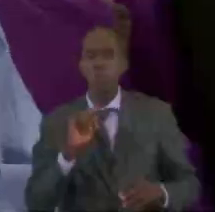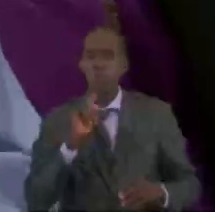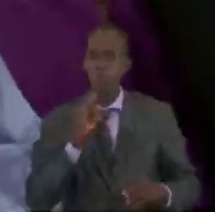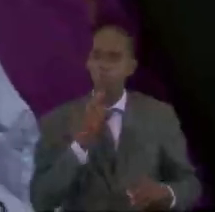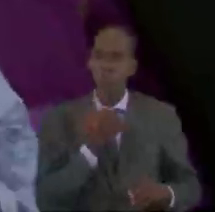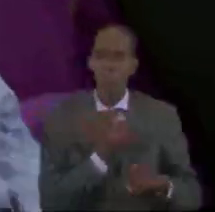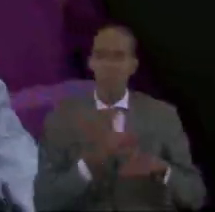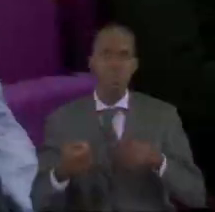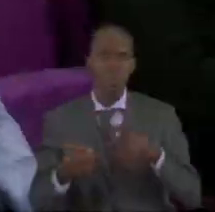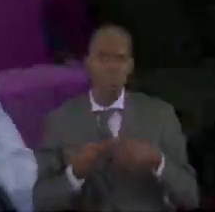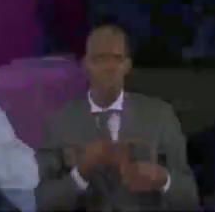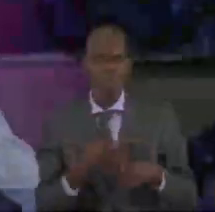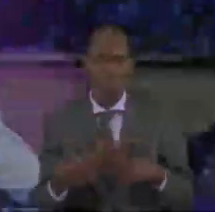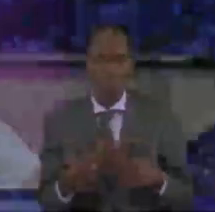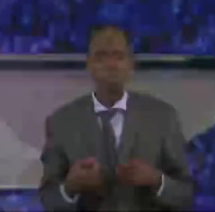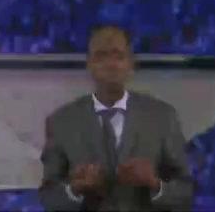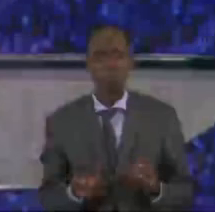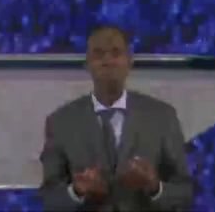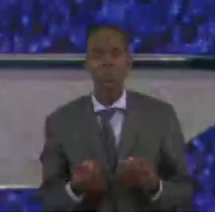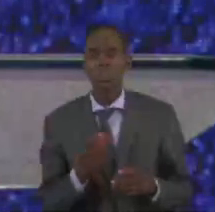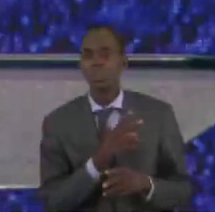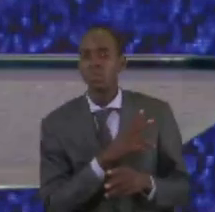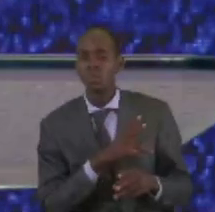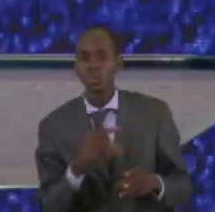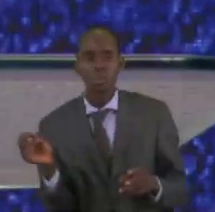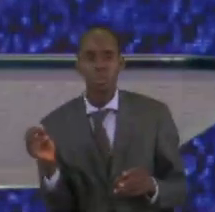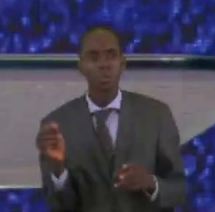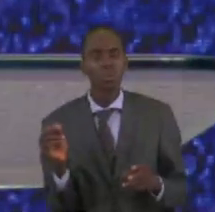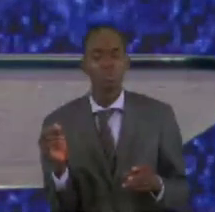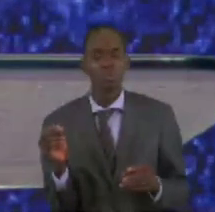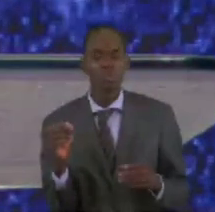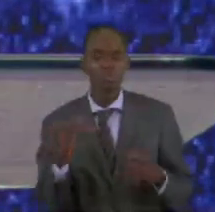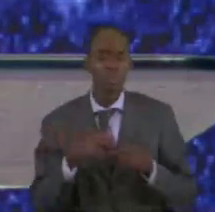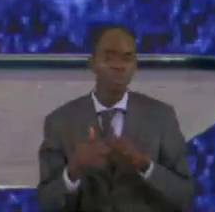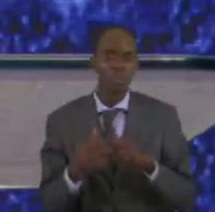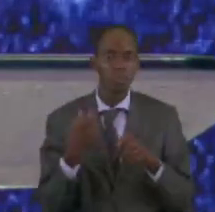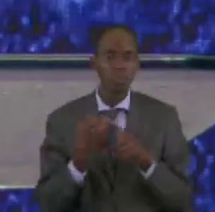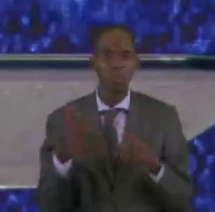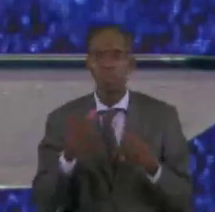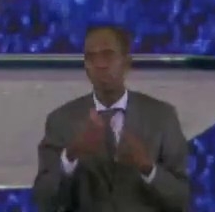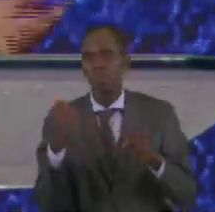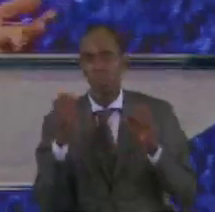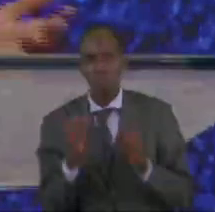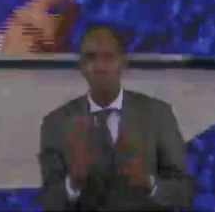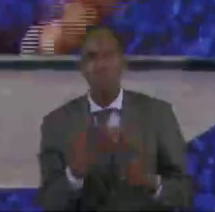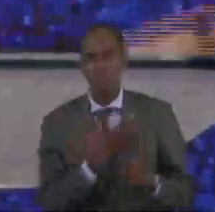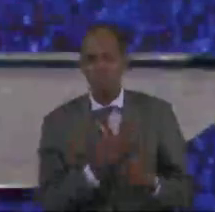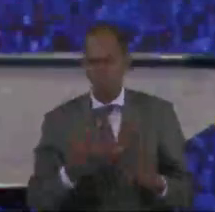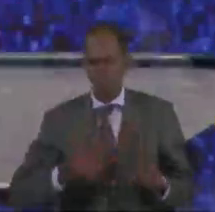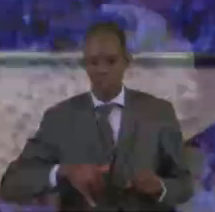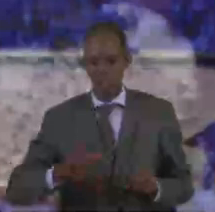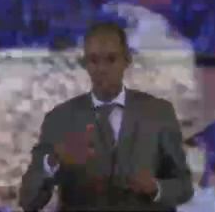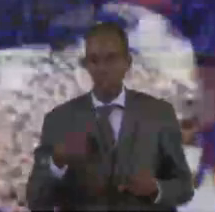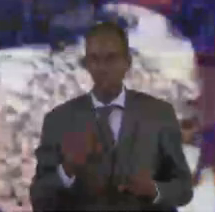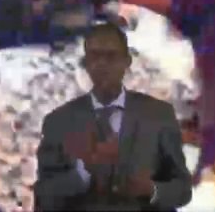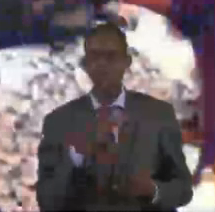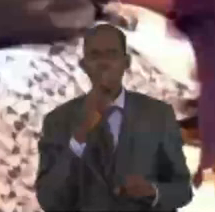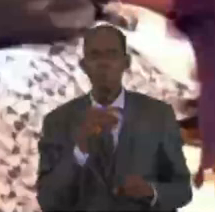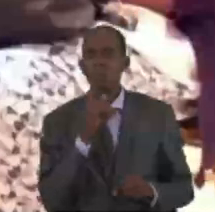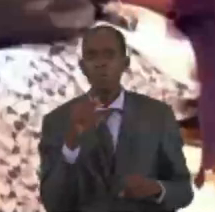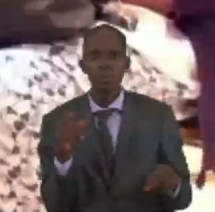de persécution coriace, pas d'avertissement de la part des autorités. Mais